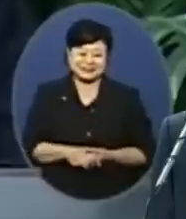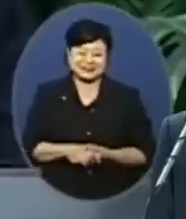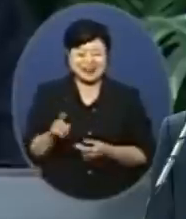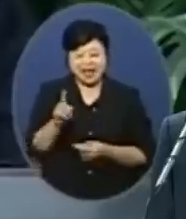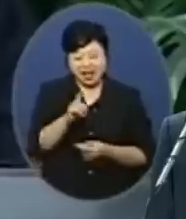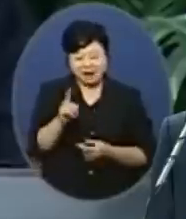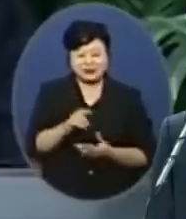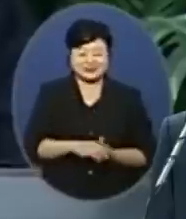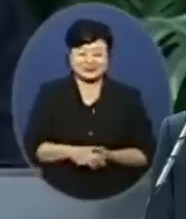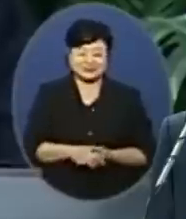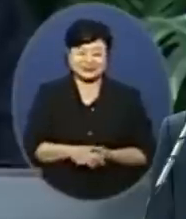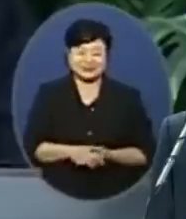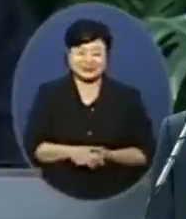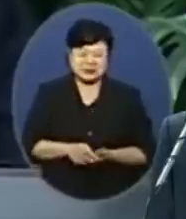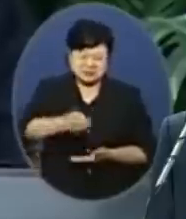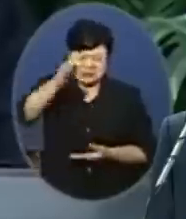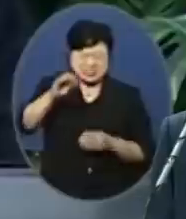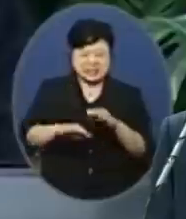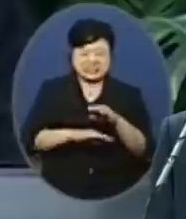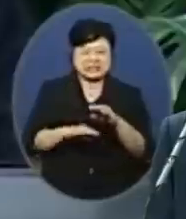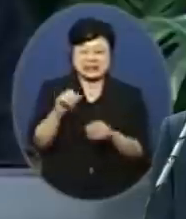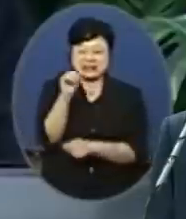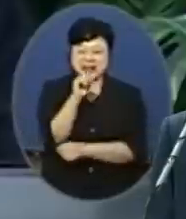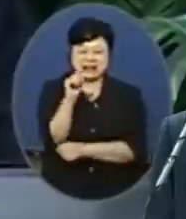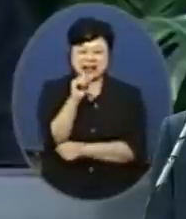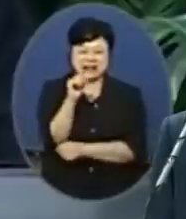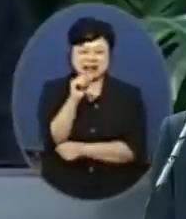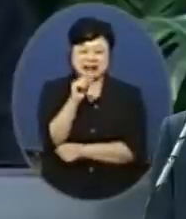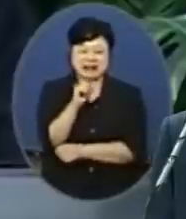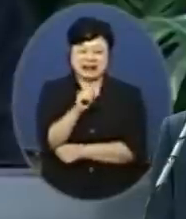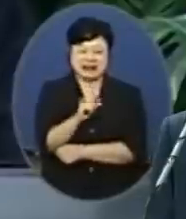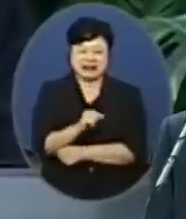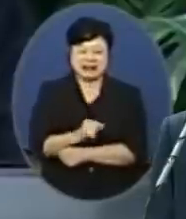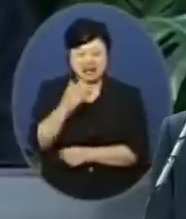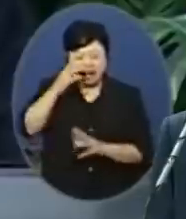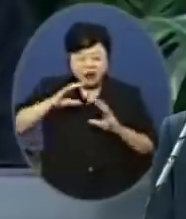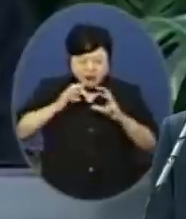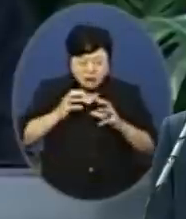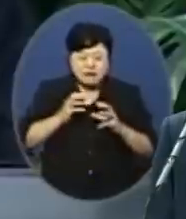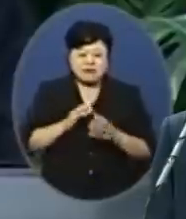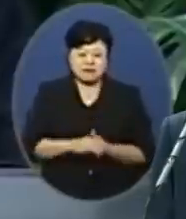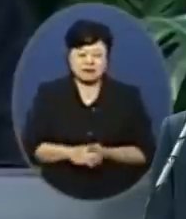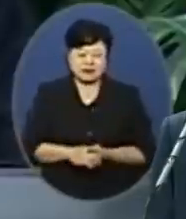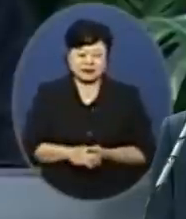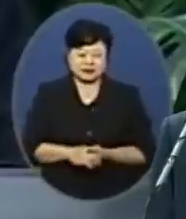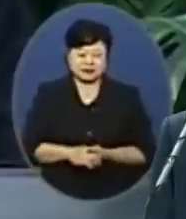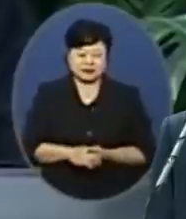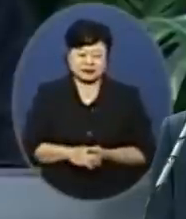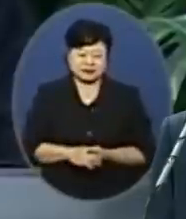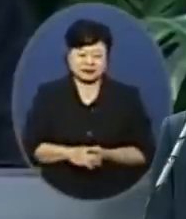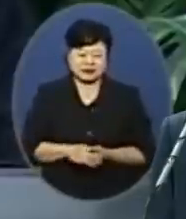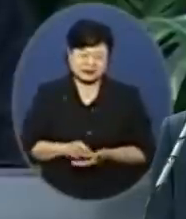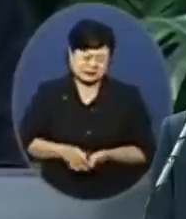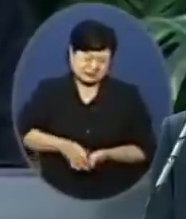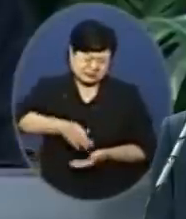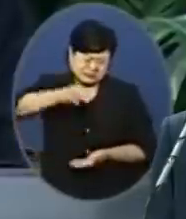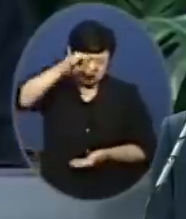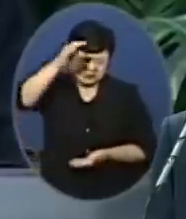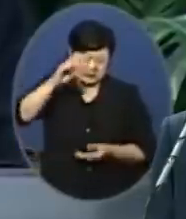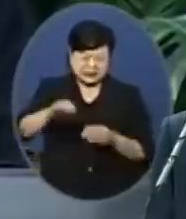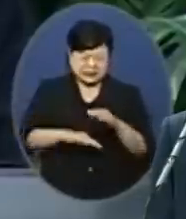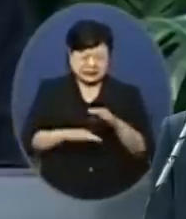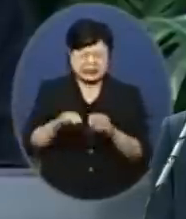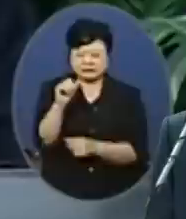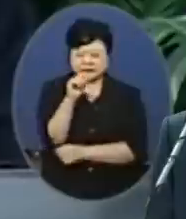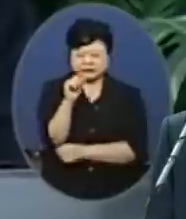아무리 고급 차를 타도 우리 한국의 에퀴스 최고 고급 차를 타고